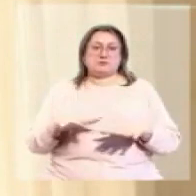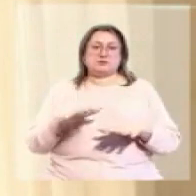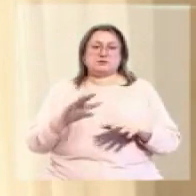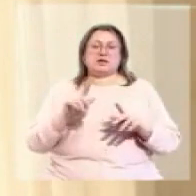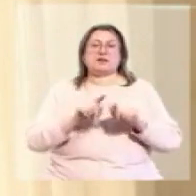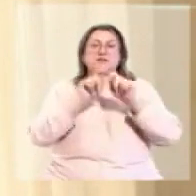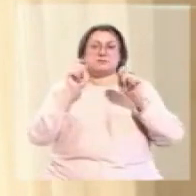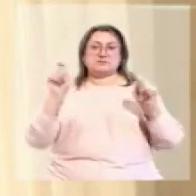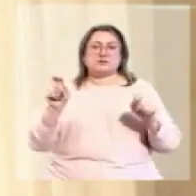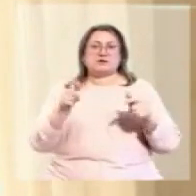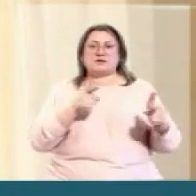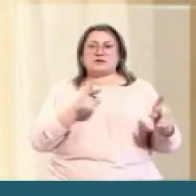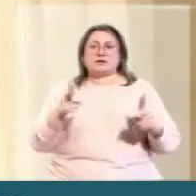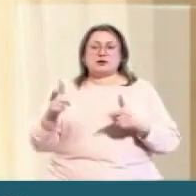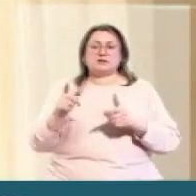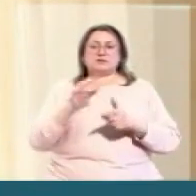в эксплуатацию